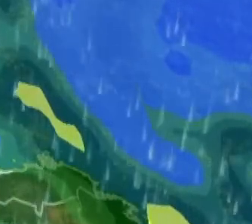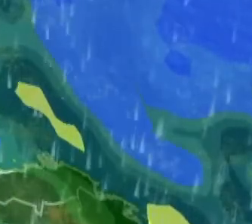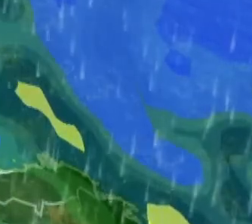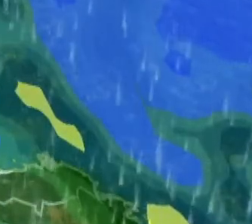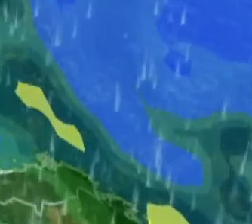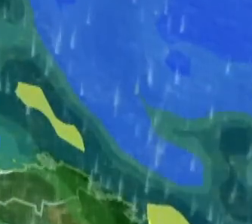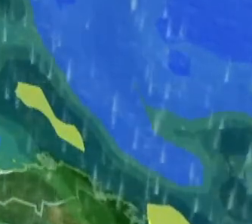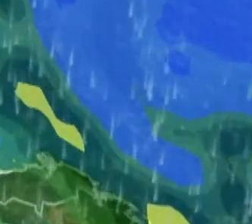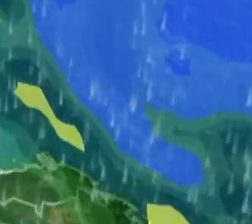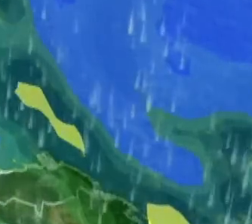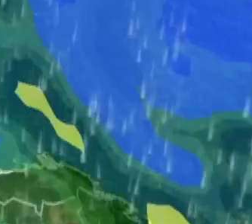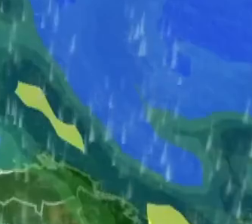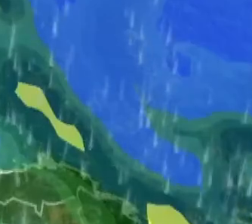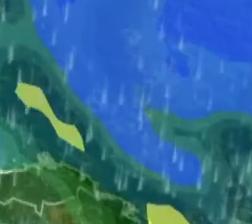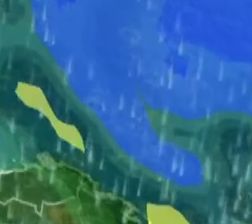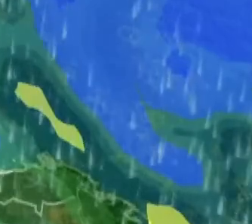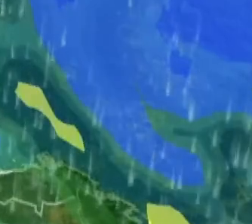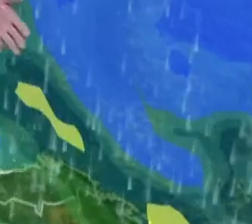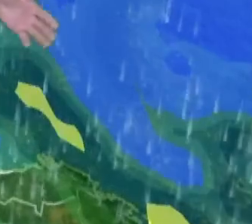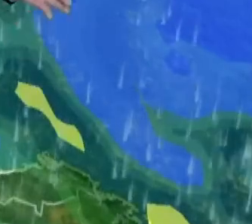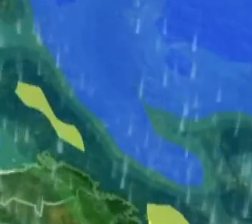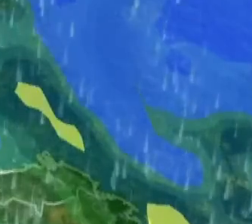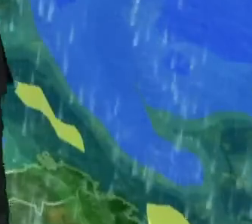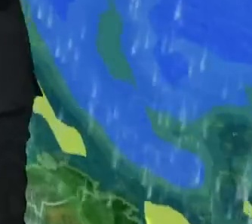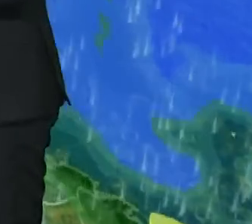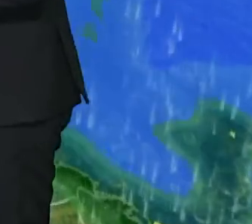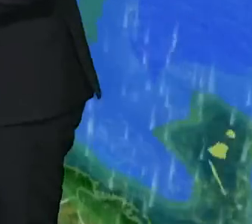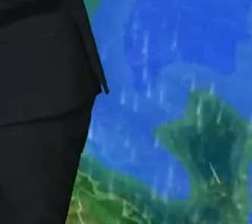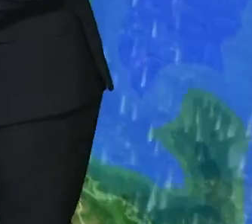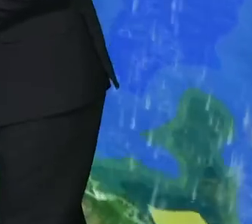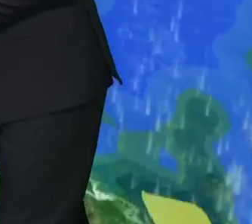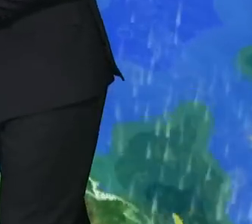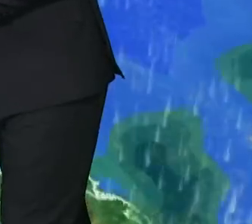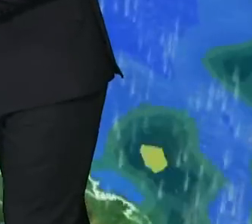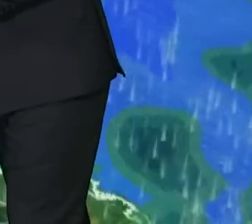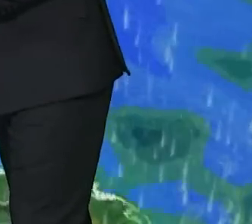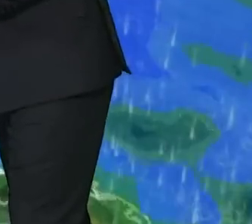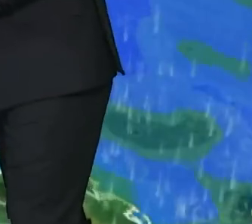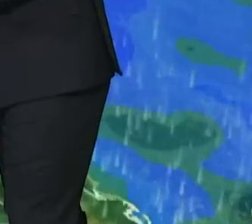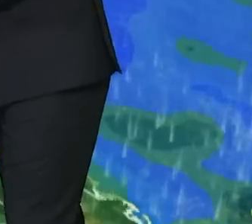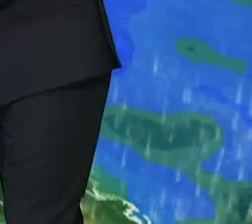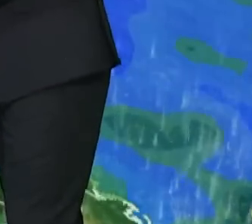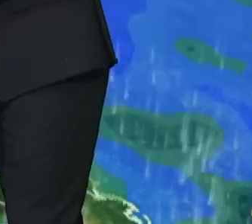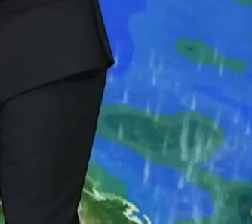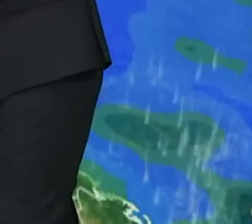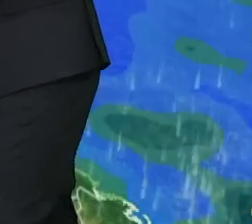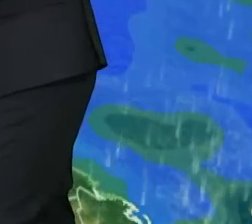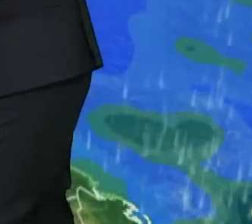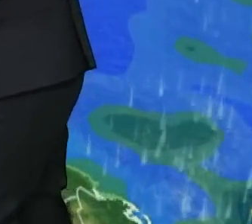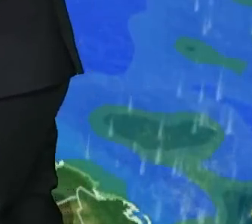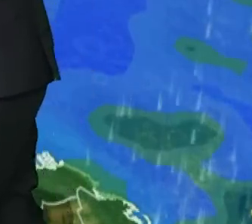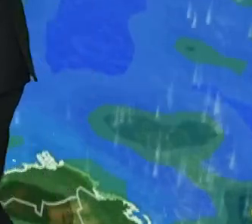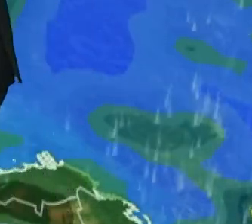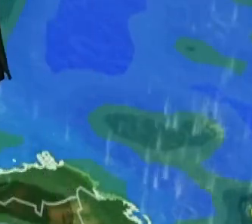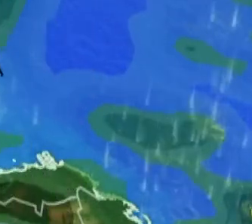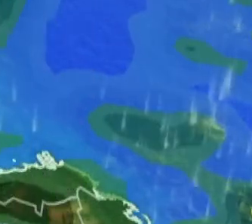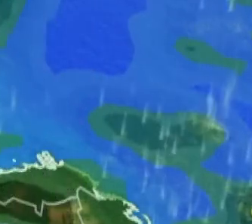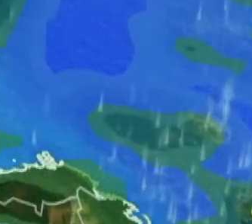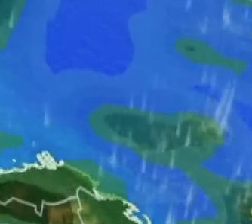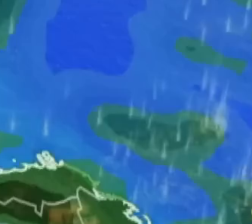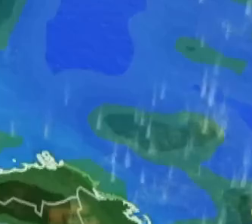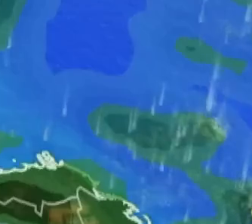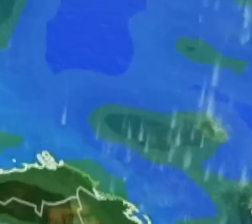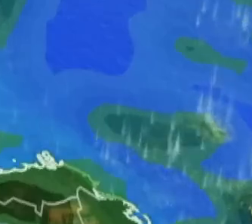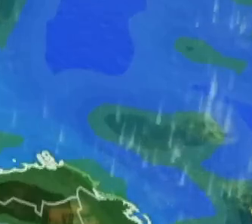Tarlac at maging sa Occidental Mindoro, at mas maulan pa pagsapit ng gabi sa May Bicol Region, lalo po dyan sa Masbate, at maulan din sa May